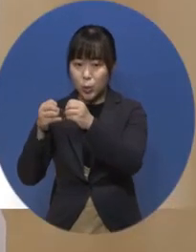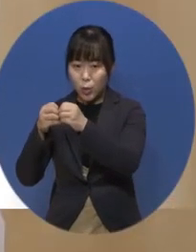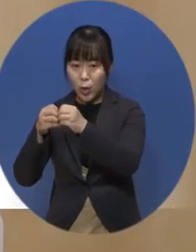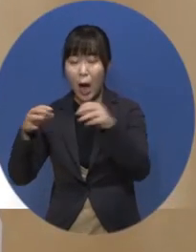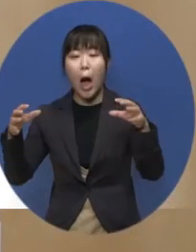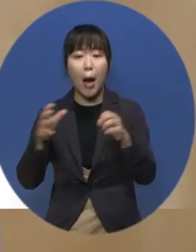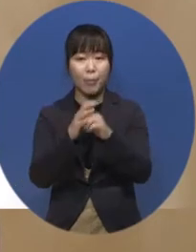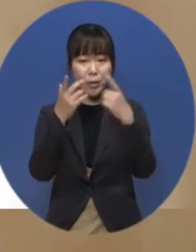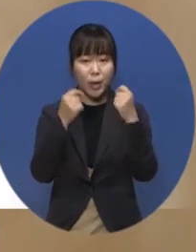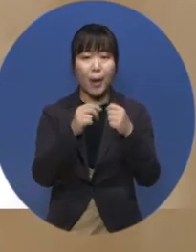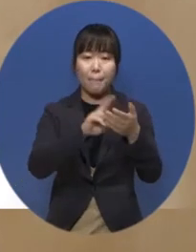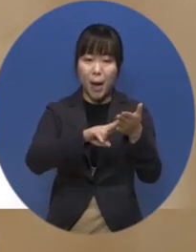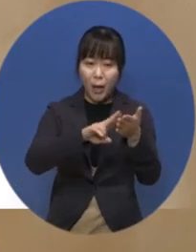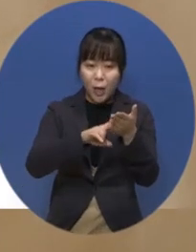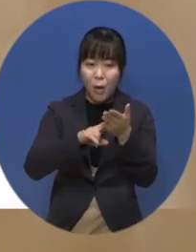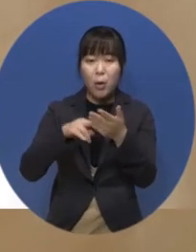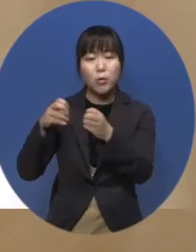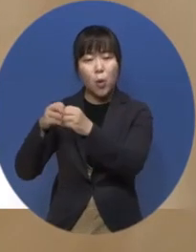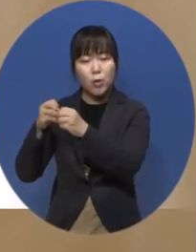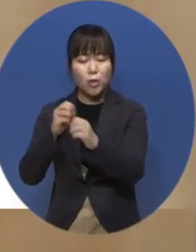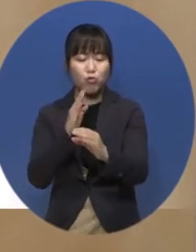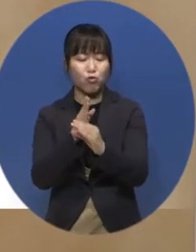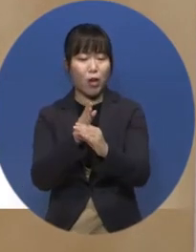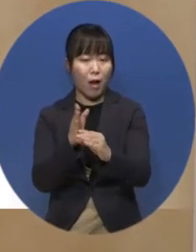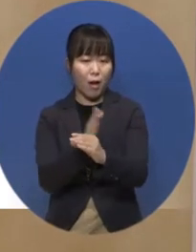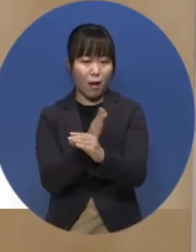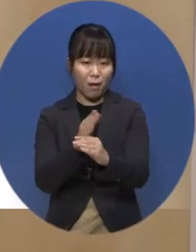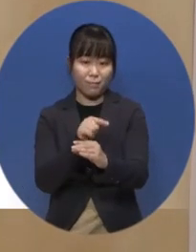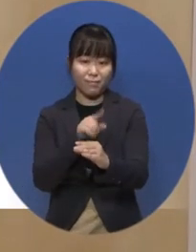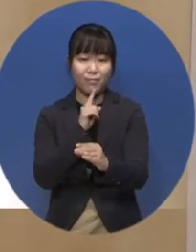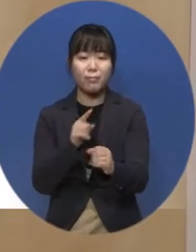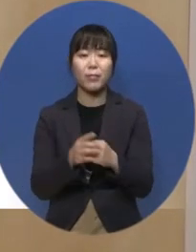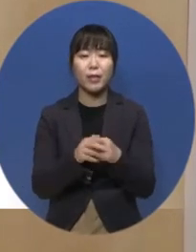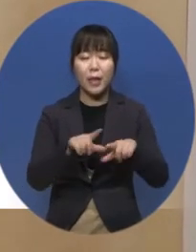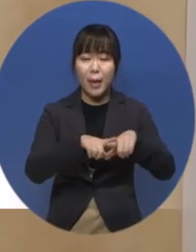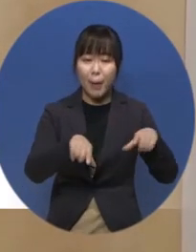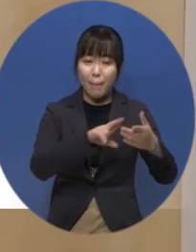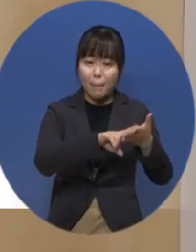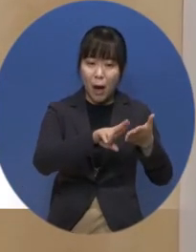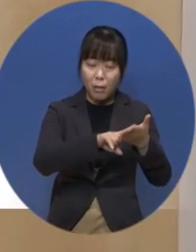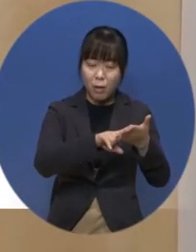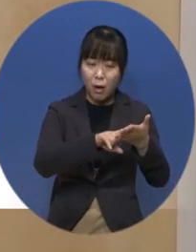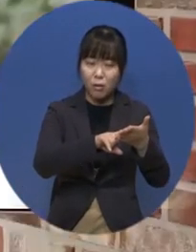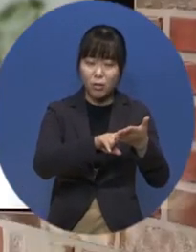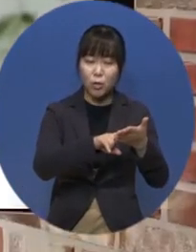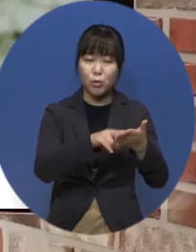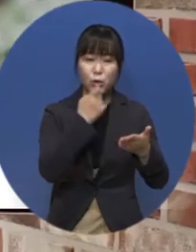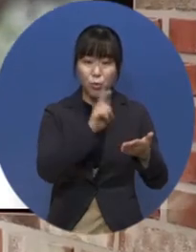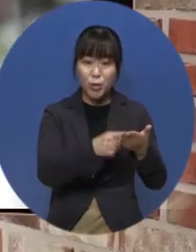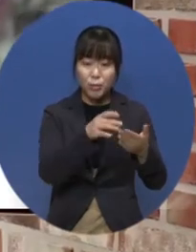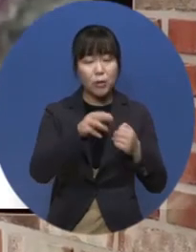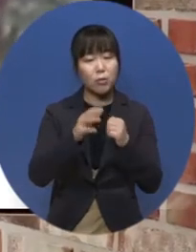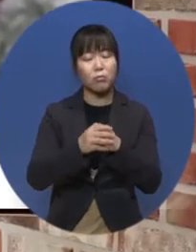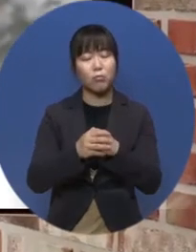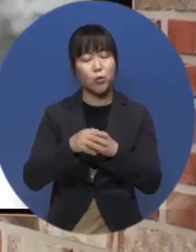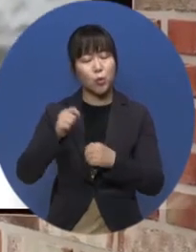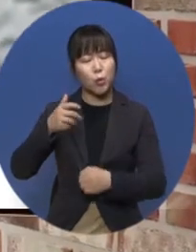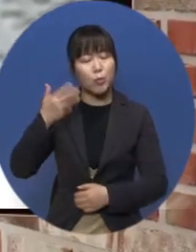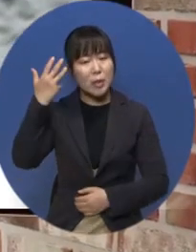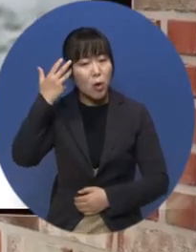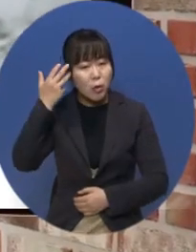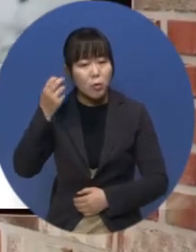많다 와 소설의 중간 형식을 취하는 작품이며 일반 만화보다 철학적이고 진지한 주제를